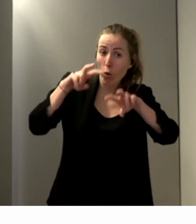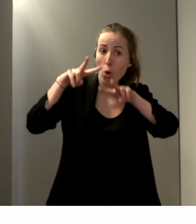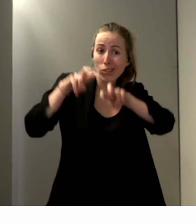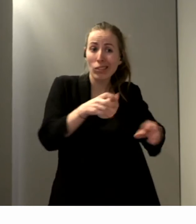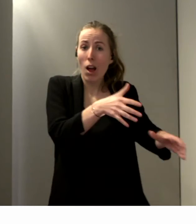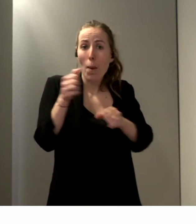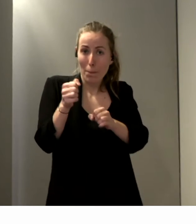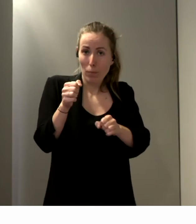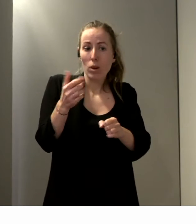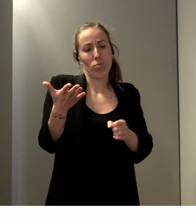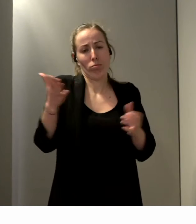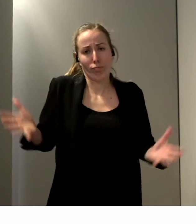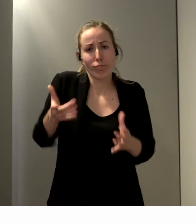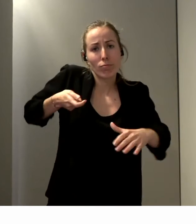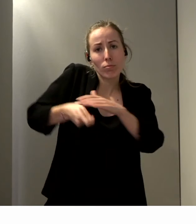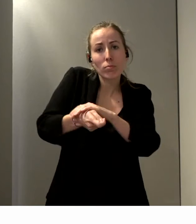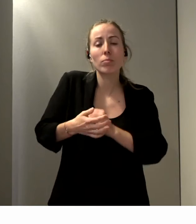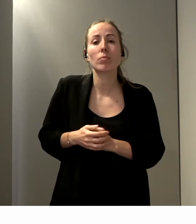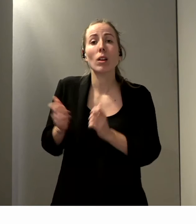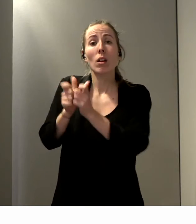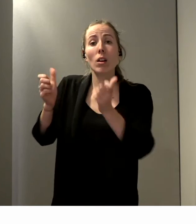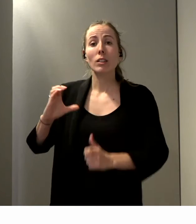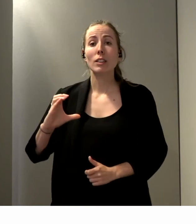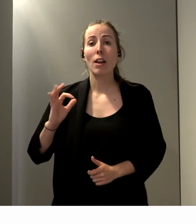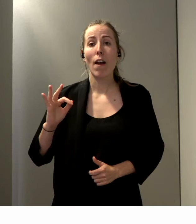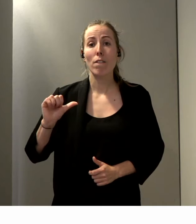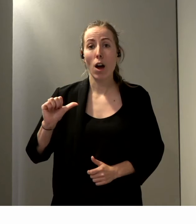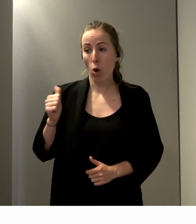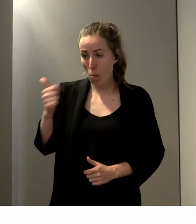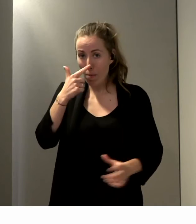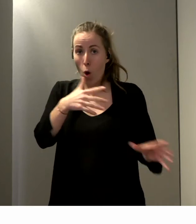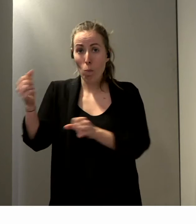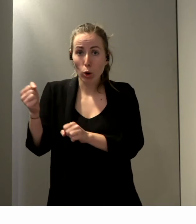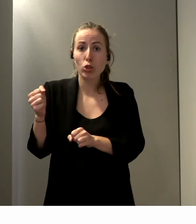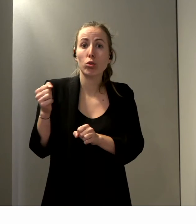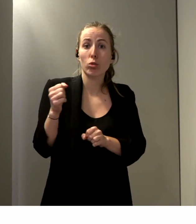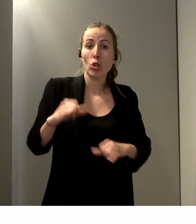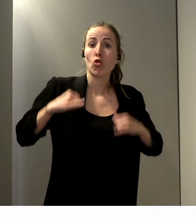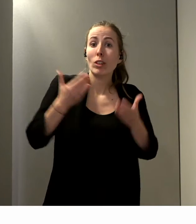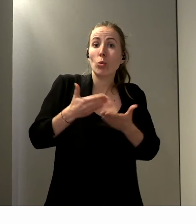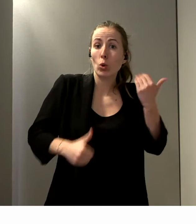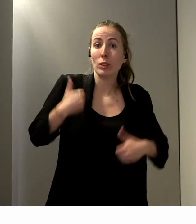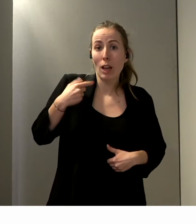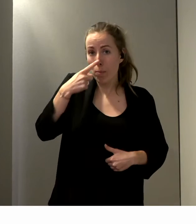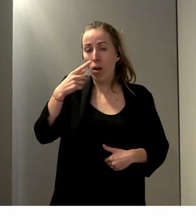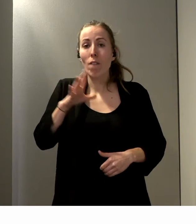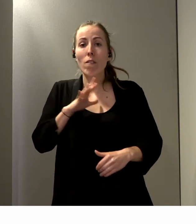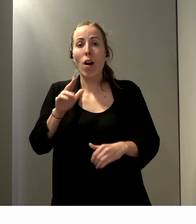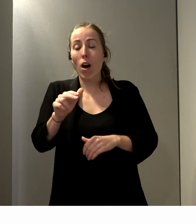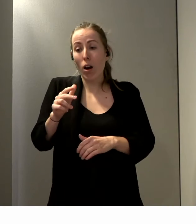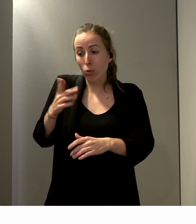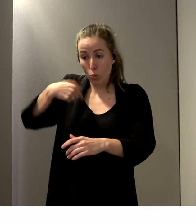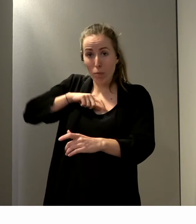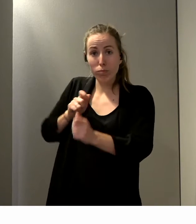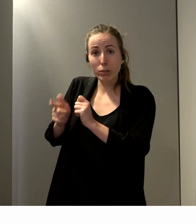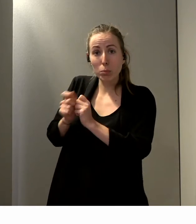aussi de façon plus forte les CFA qui prennent des jeunes en situation de handicap pour prendre en compte tous les coûts de compensation. Et on voit que